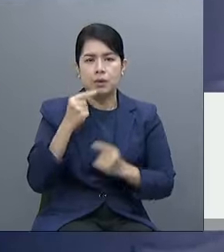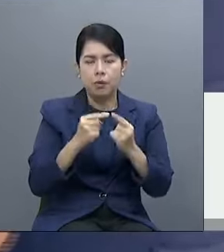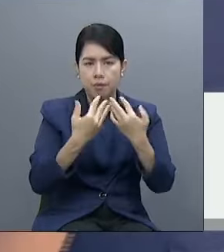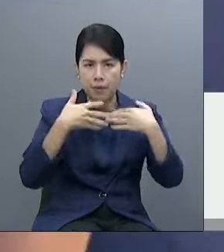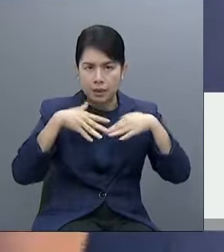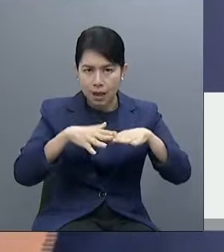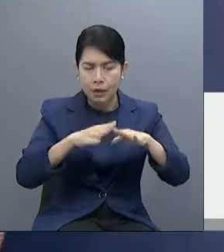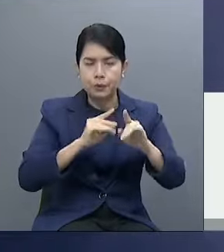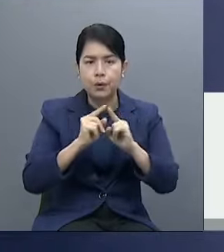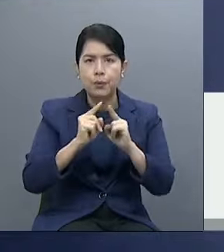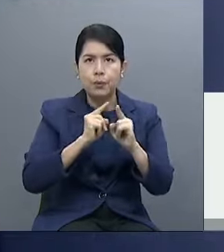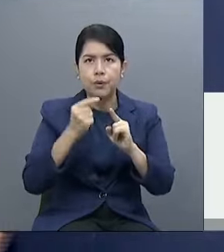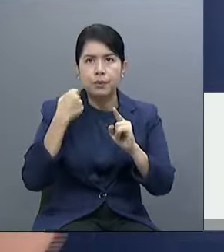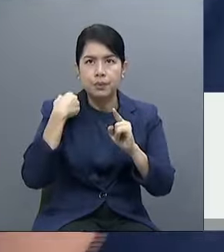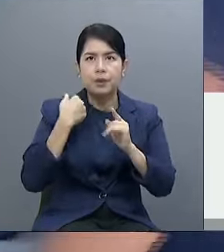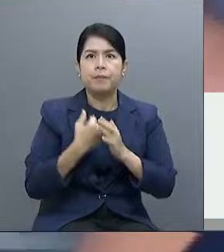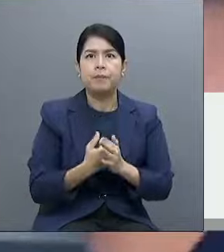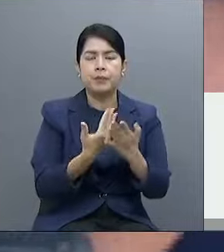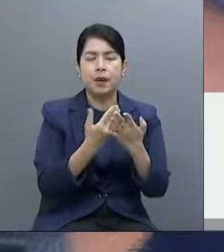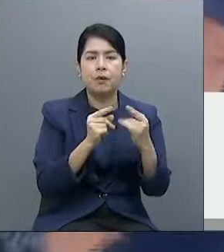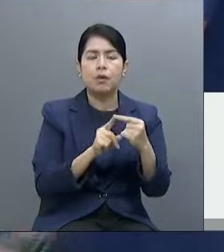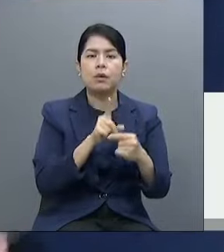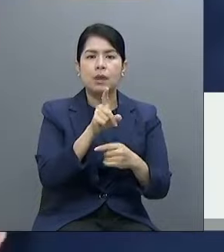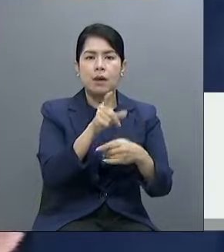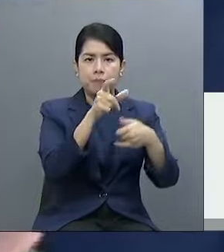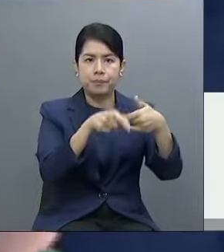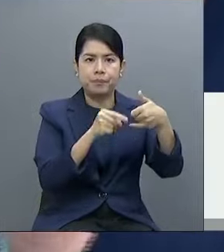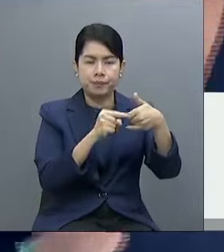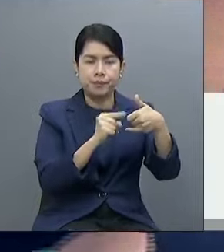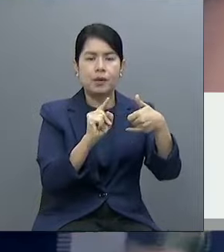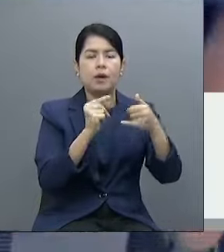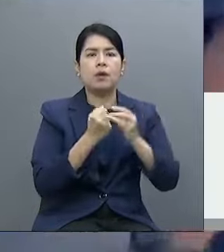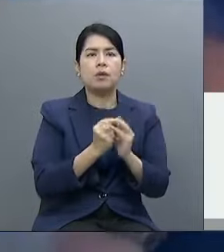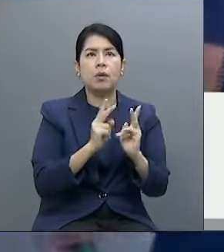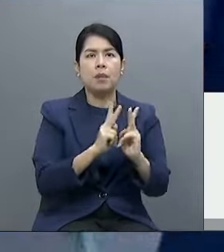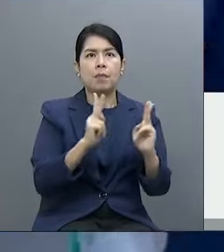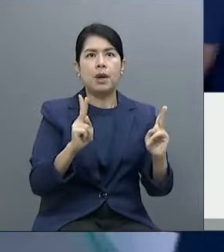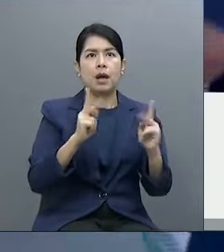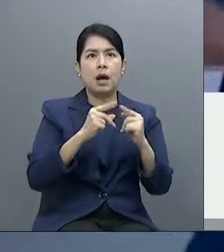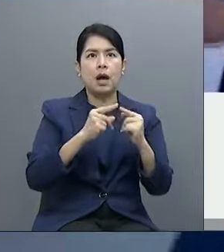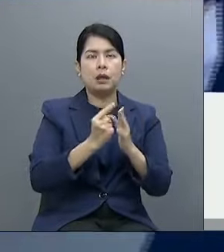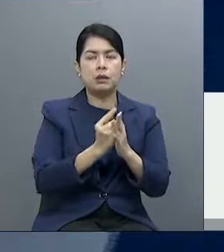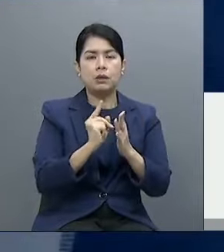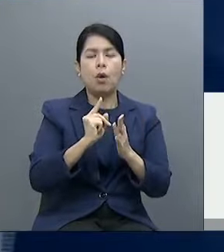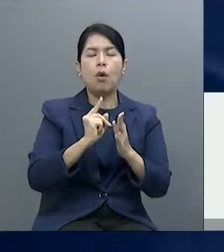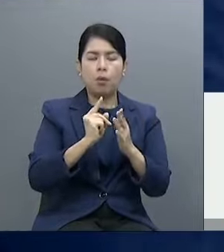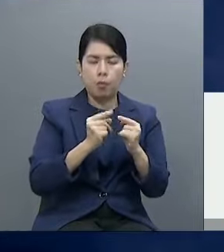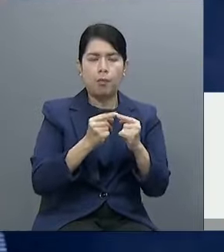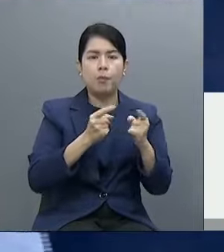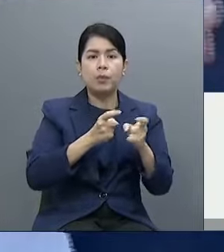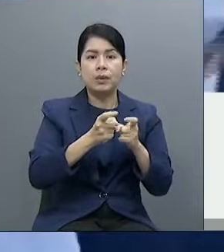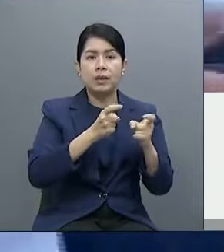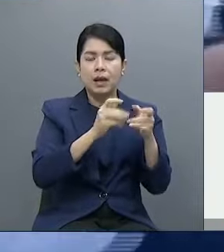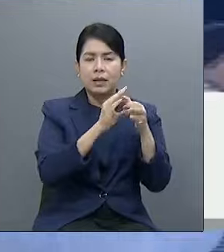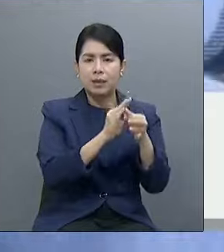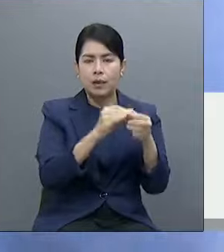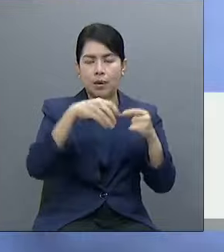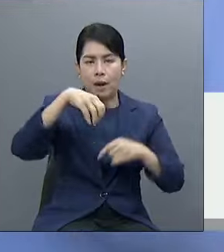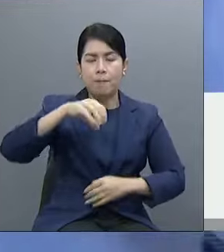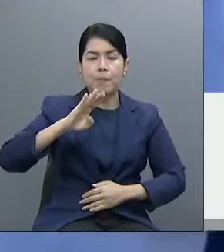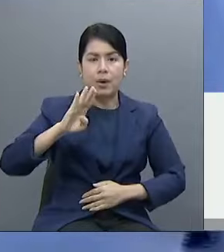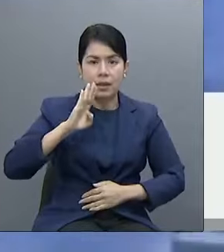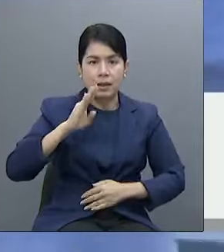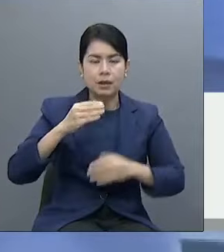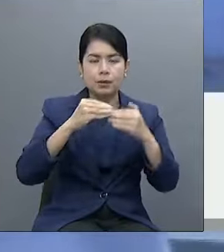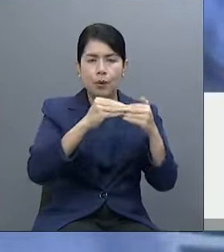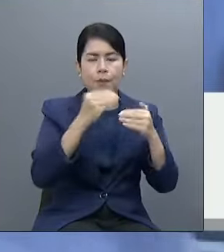เรื่องต่างๆให้จากการสอบสวนทราบว่านายไรอันเป็นกรรมการผู้จัดการบริษัทที่ทำธุรกิจเกี่ยวกับการนำเที่ยวให้กับนักท่องเที่ยวต่าง